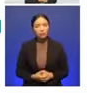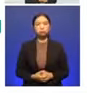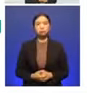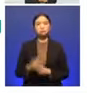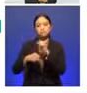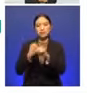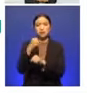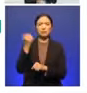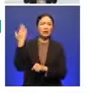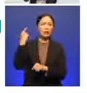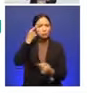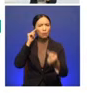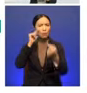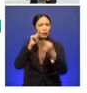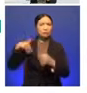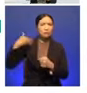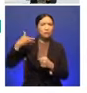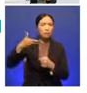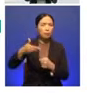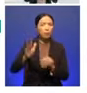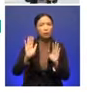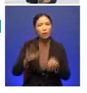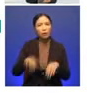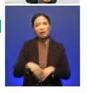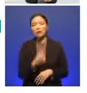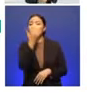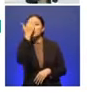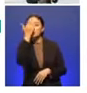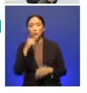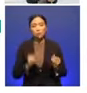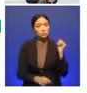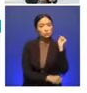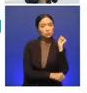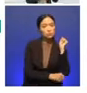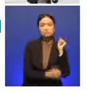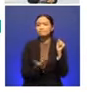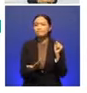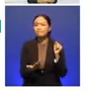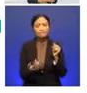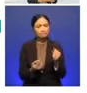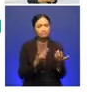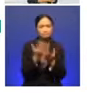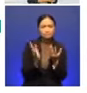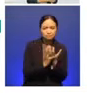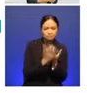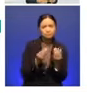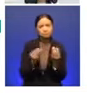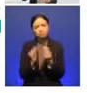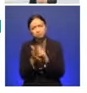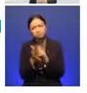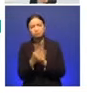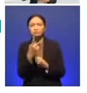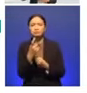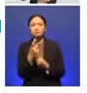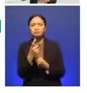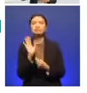ที่แล้วเนาะแต่ว่าเราอาจจะไม่ได้มองย้อนกลับมาว่าเอ๊ะแล้วทำไมคนจนส่วนหนึ่งถึงไม่สามารถเข้าถึงผักและผลไม้ได้ก็เพราะมัน